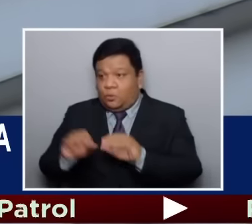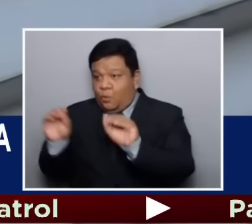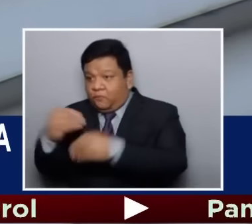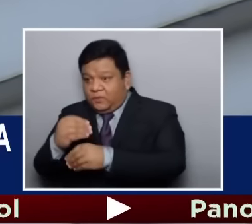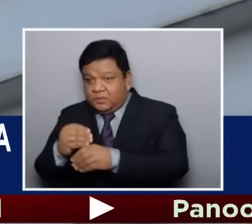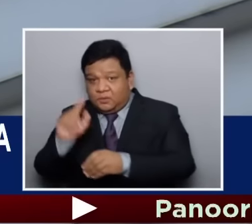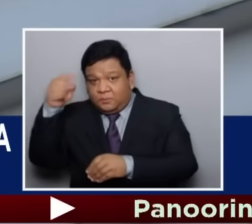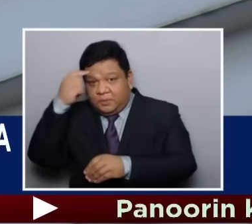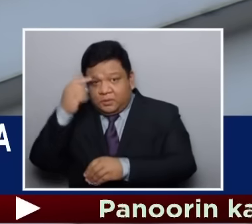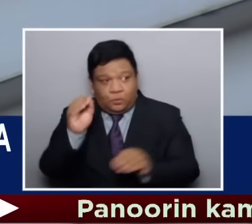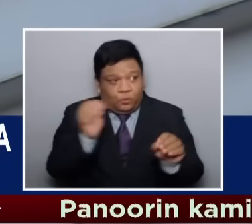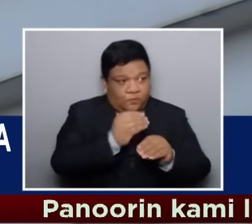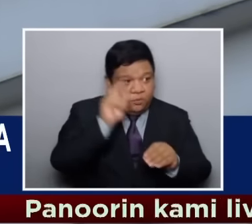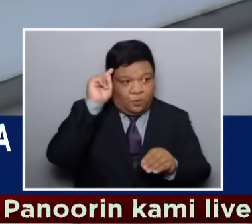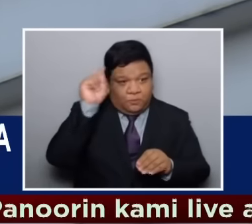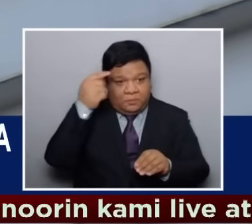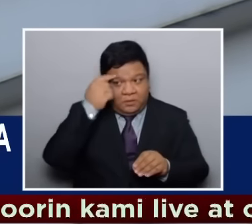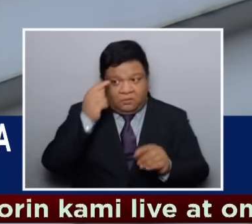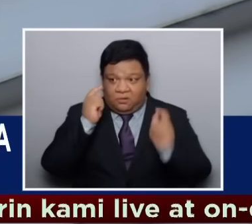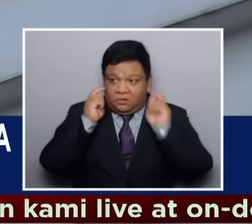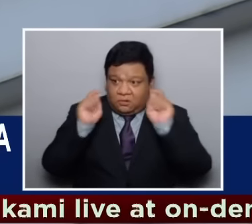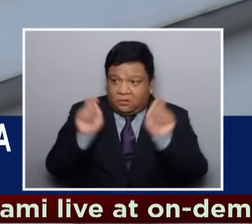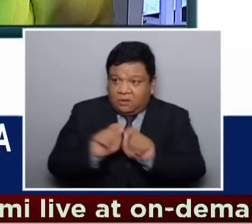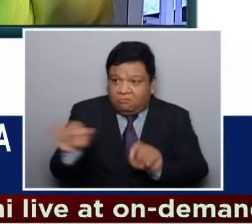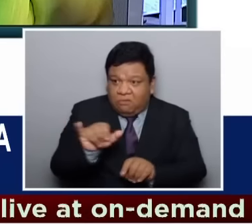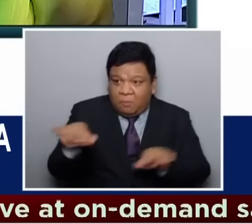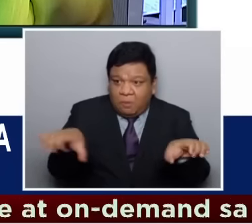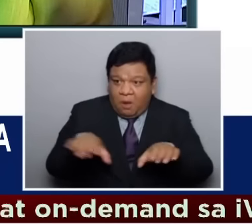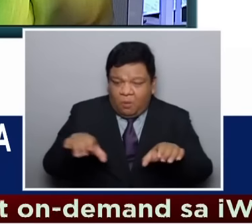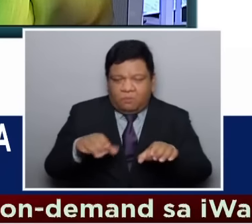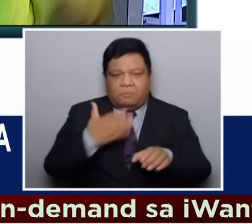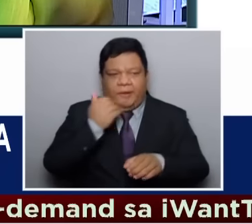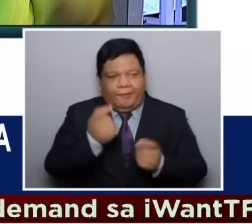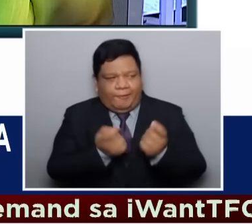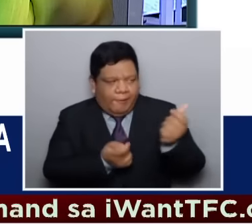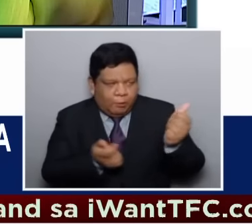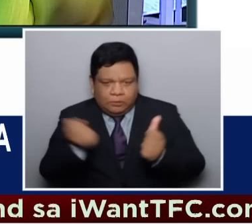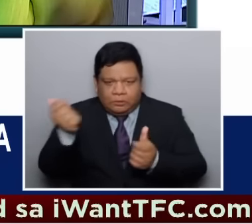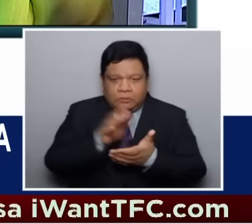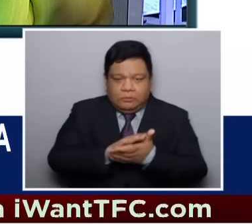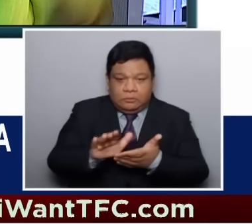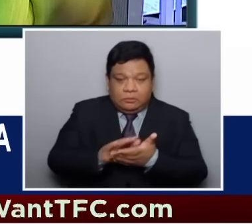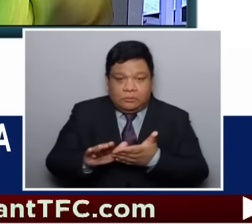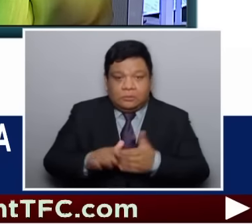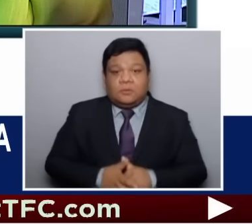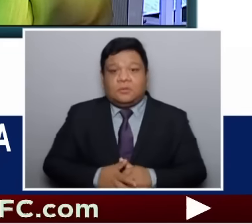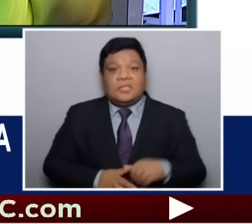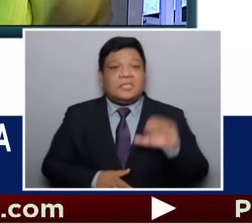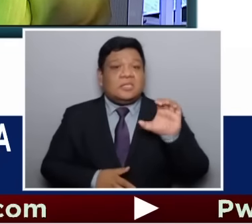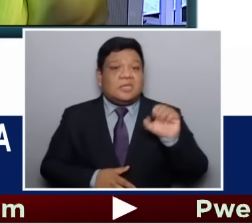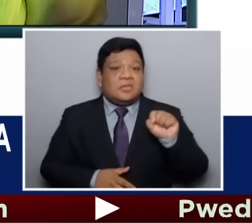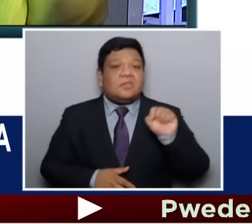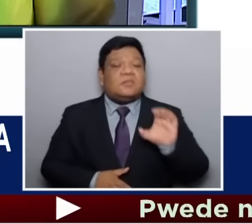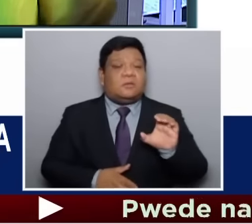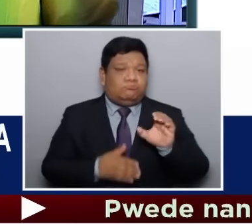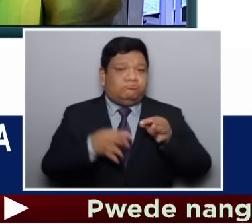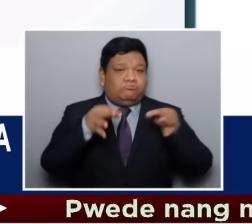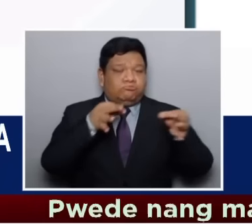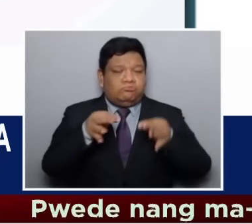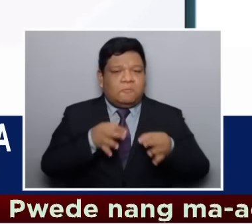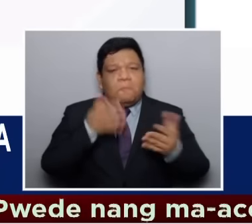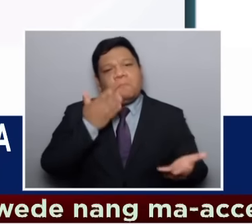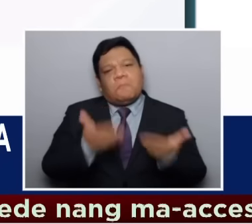May hinanda ng panukala ang Budget Department para dito. Ayon sa Civil Service Commission, pwede ring pag-aralan ang mas maagang